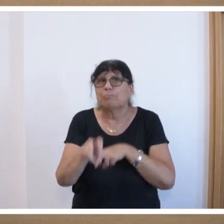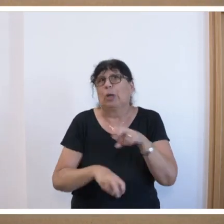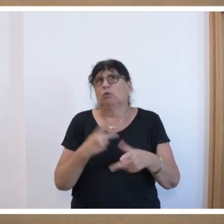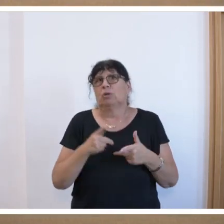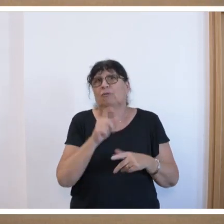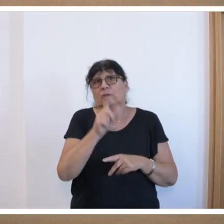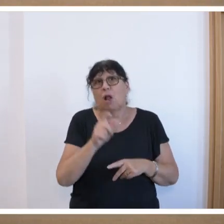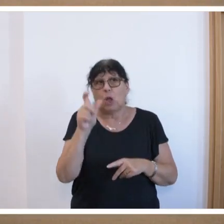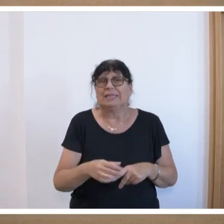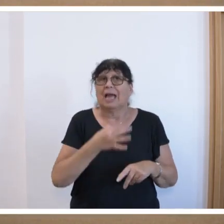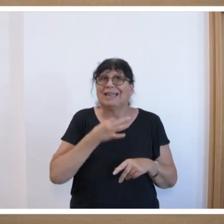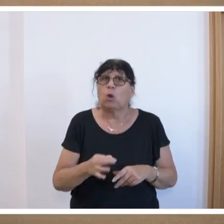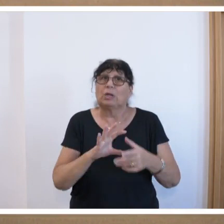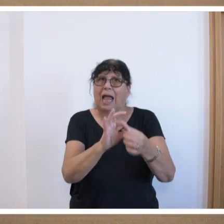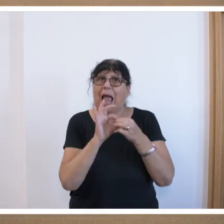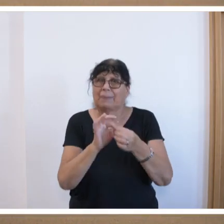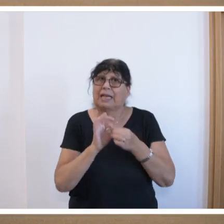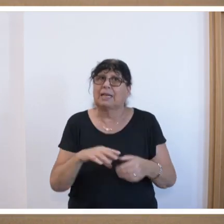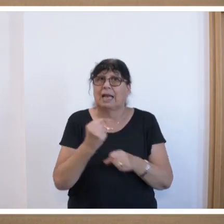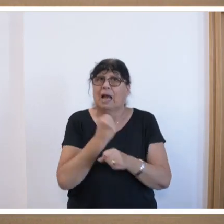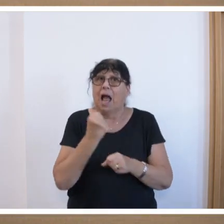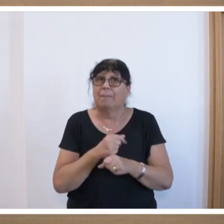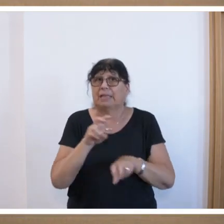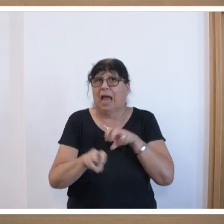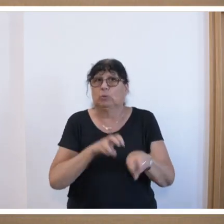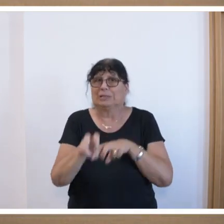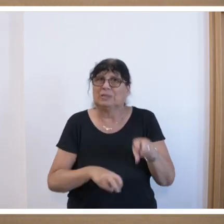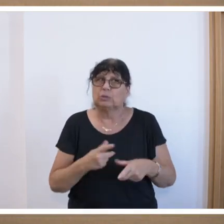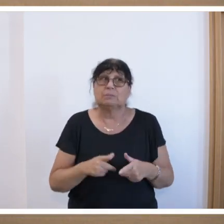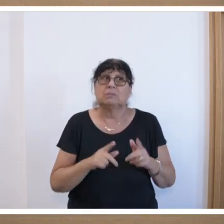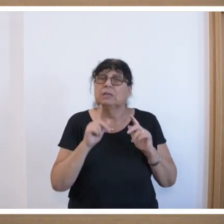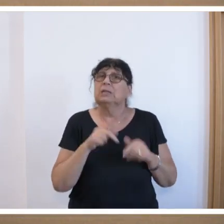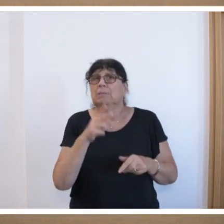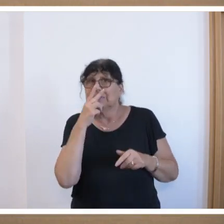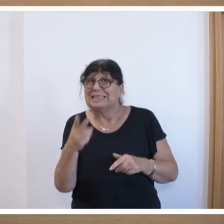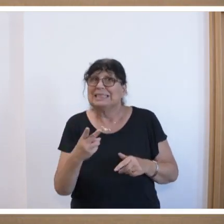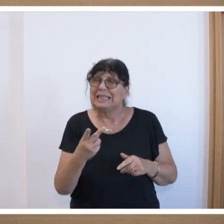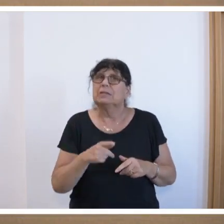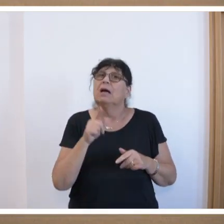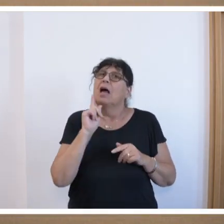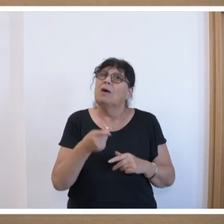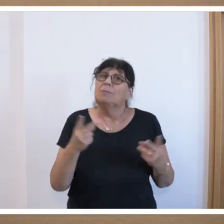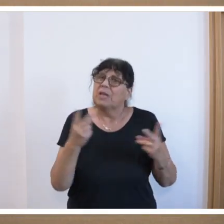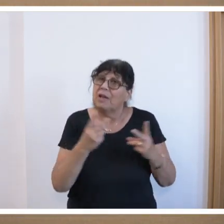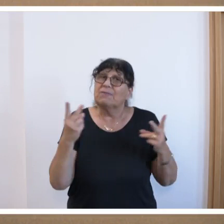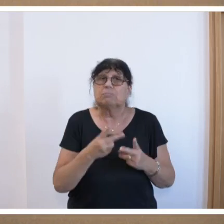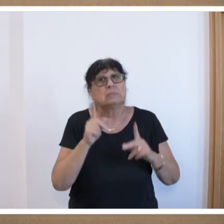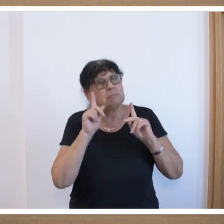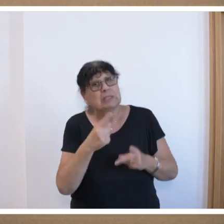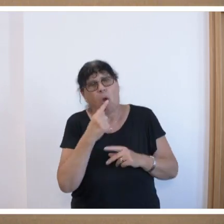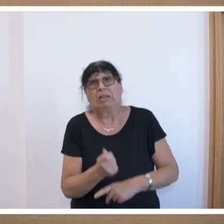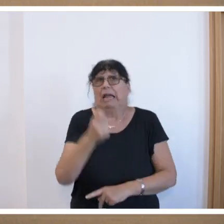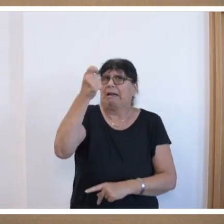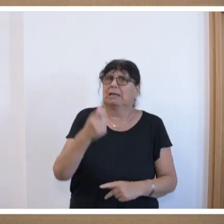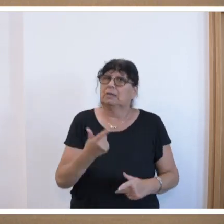und Abhängigkeit der Arbeiter auszunutzen. Es gilt, den schwarzen Schafen der Branche die rote Karte zu zeigen. Da dürfen wir als